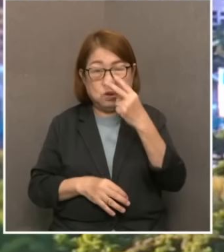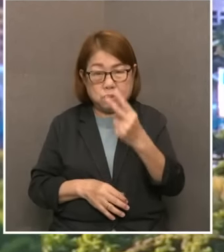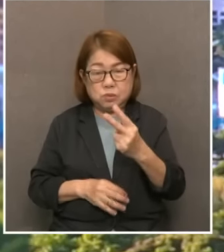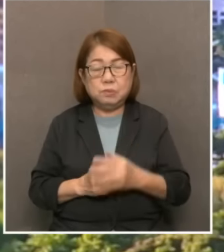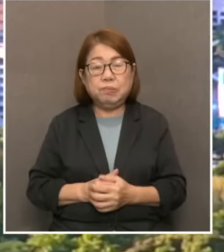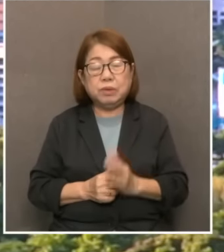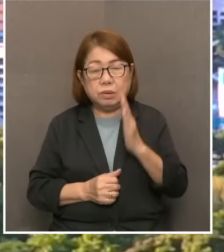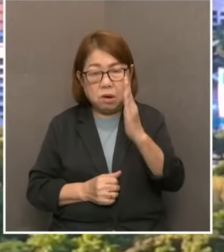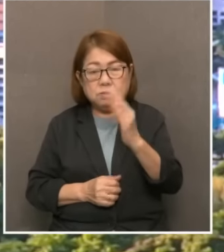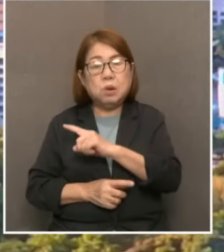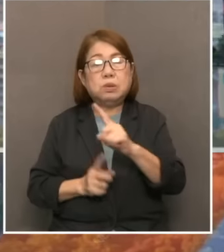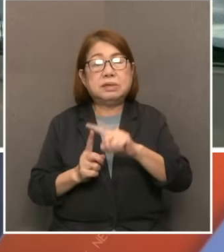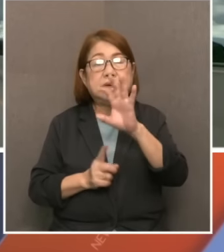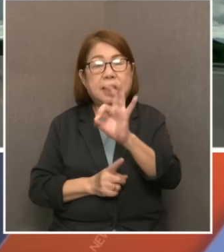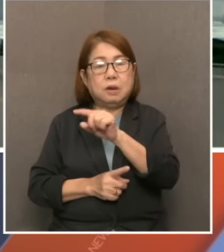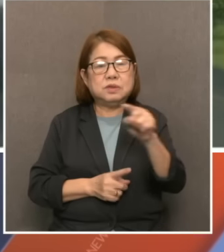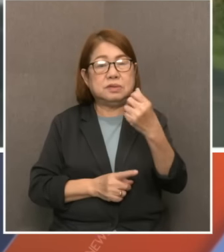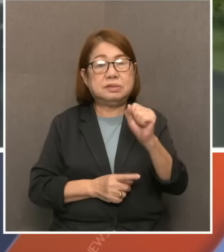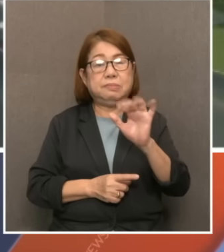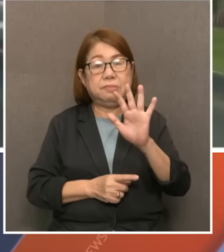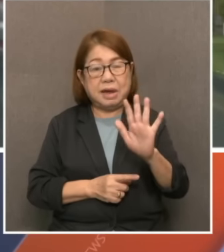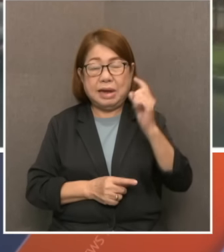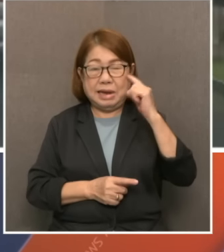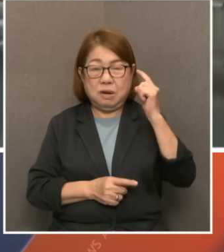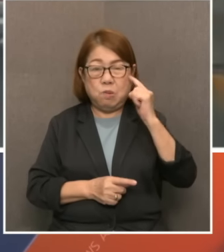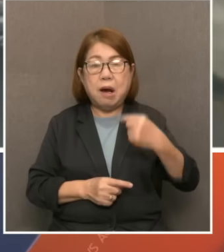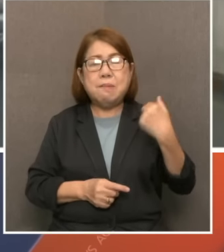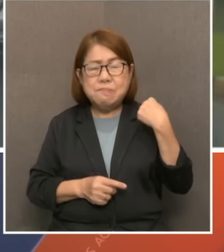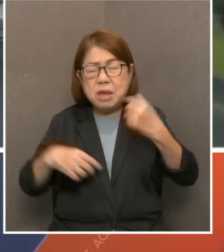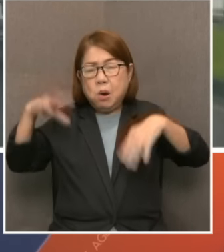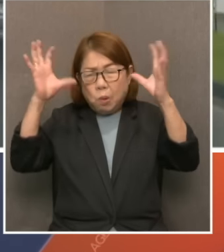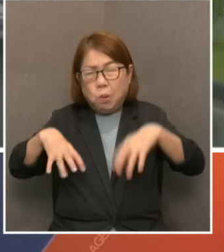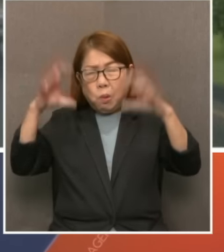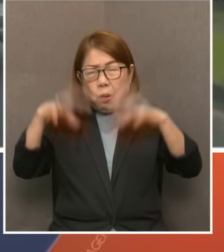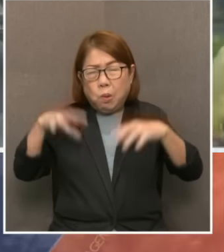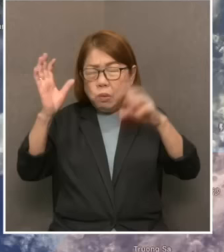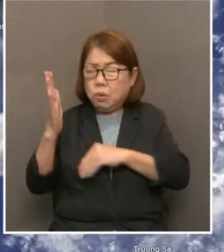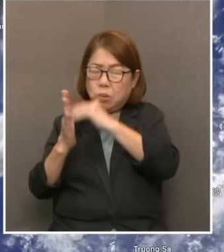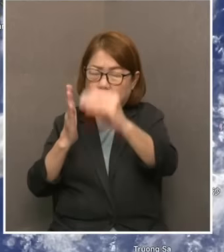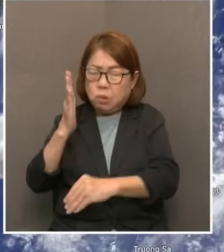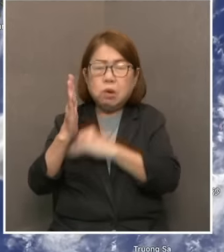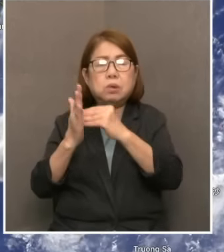ั้ในชวงวที่ 9 ถึง 15 มธุนายนคาดวาปริมาณฝนจะเพิมขึ้ทุกภาคของประเทศไยครั